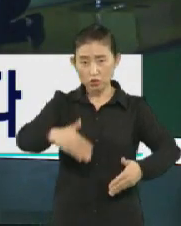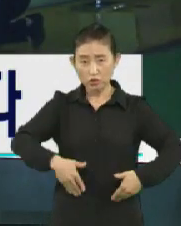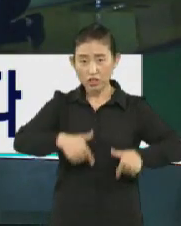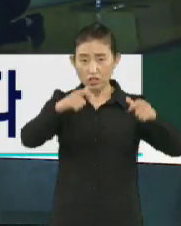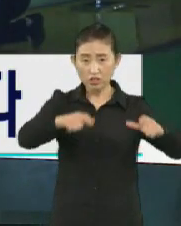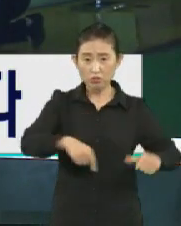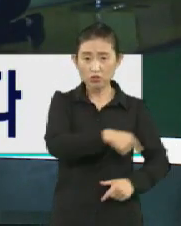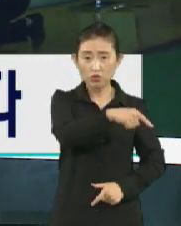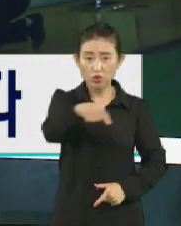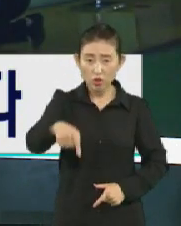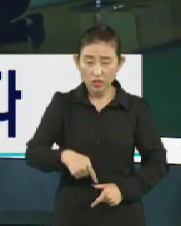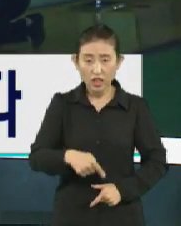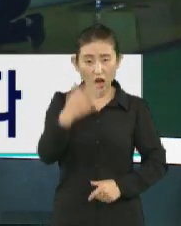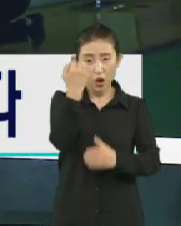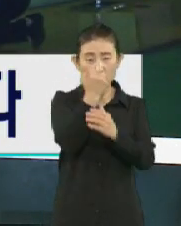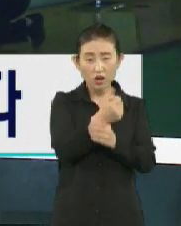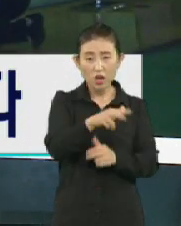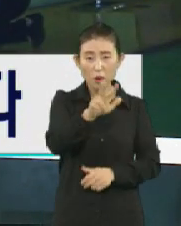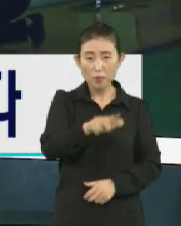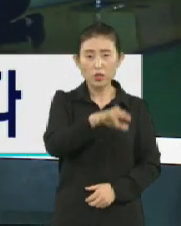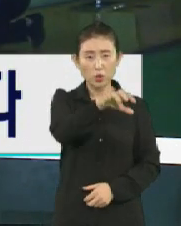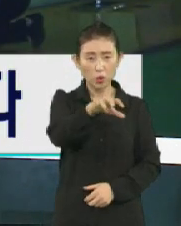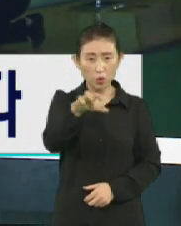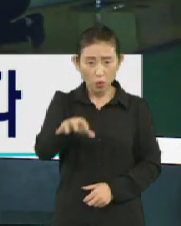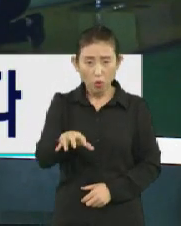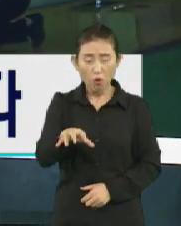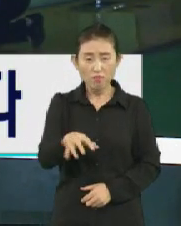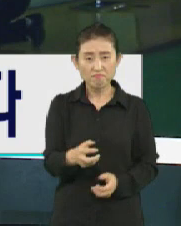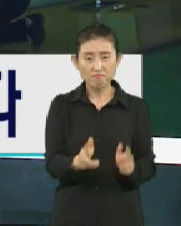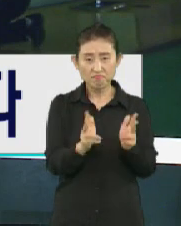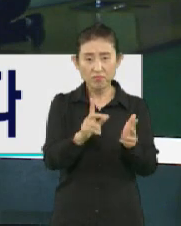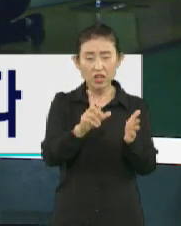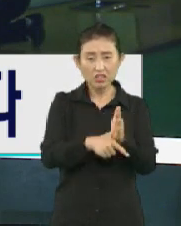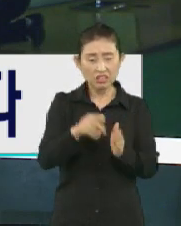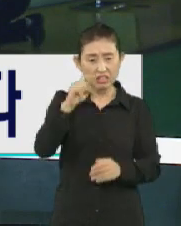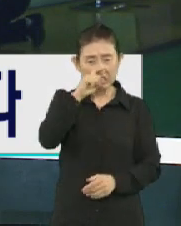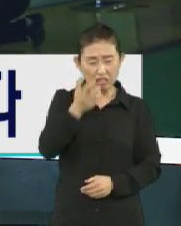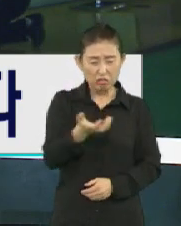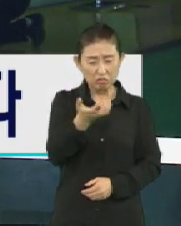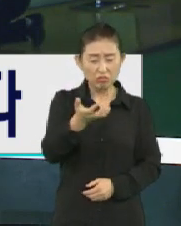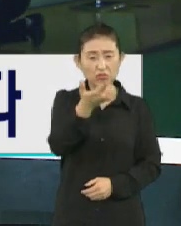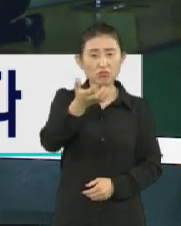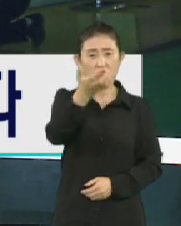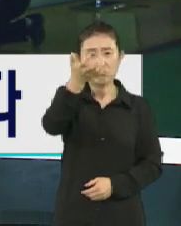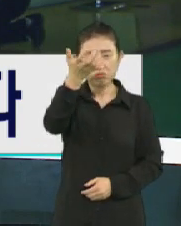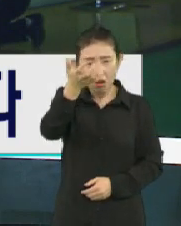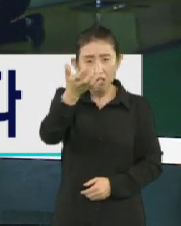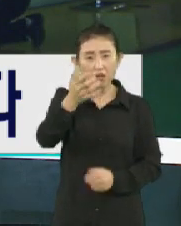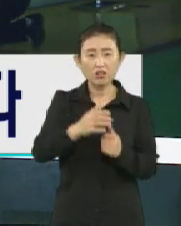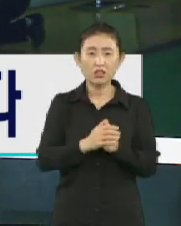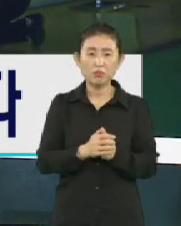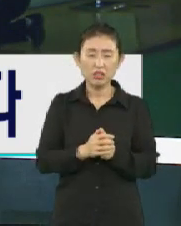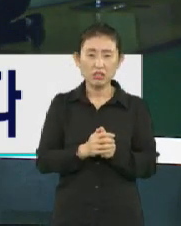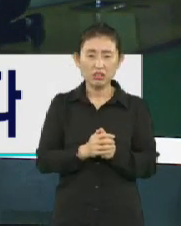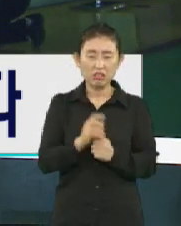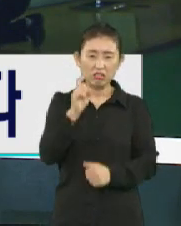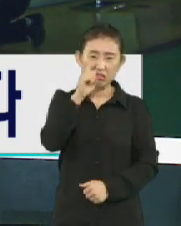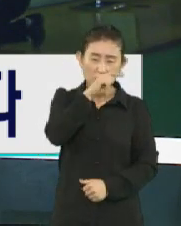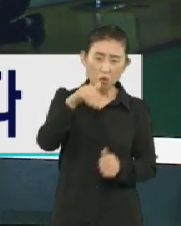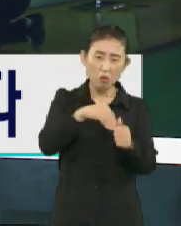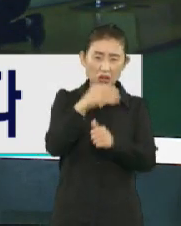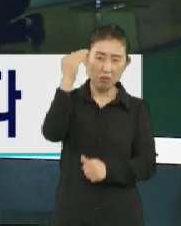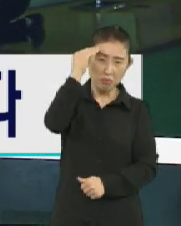충남 서부권에 몰려있는 화력발전소들, 연료를 태울 때 나오는 매연과 각종 오염물질 때문에 공해